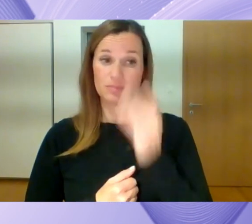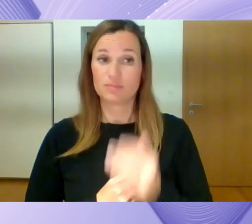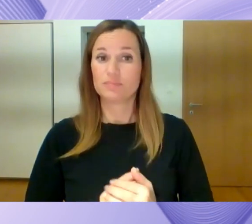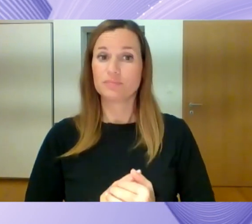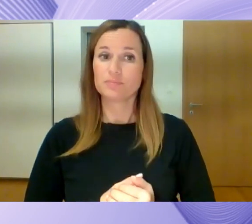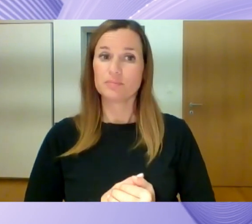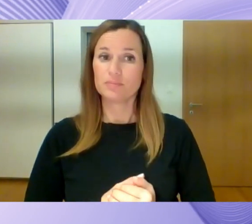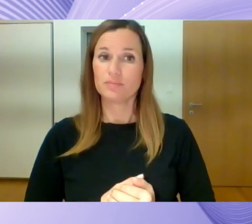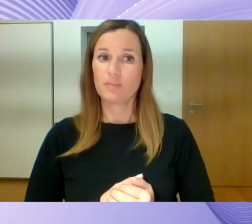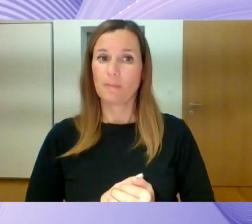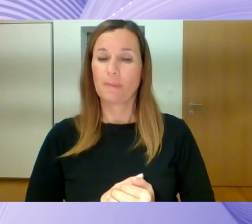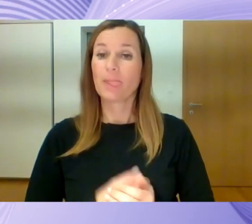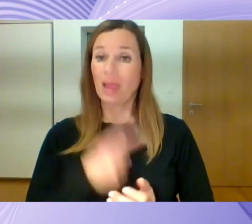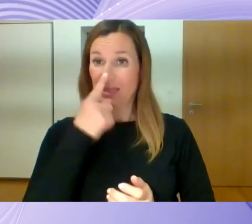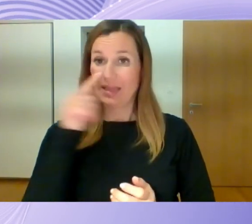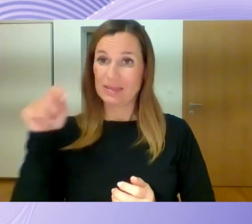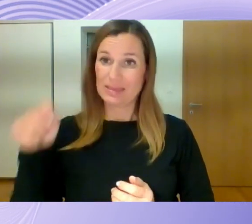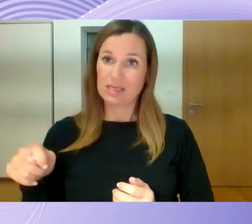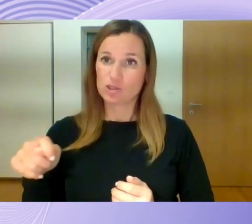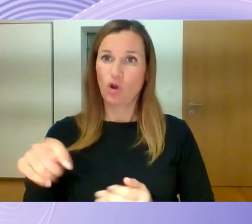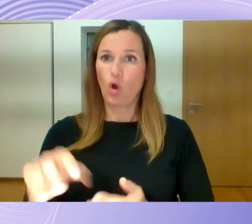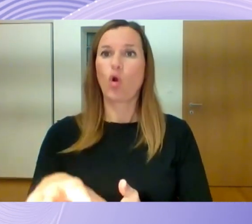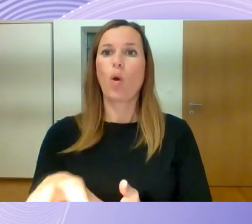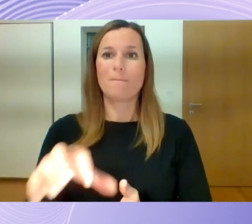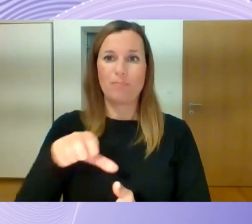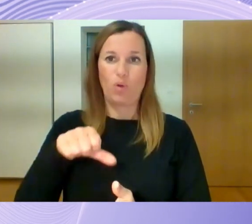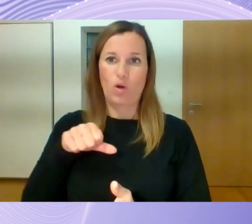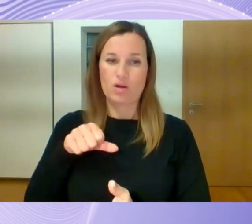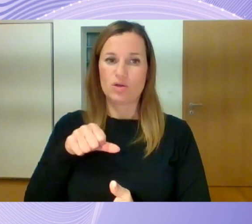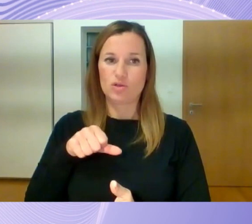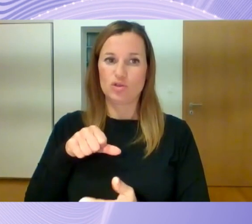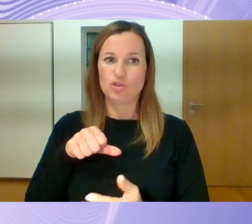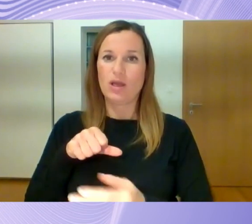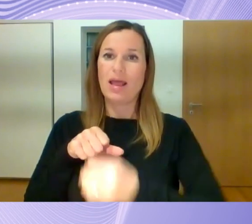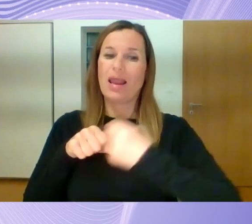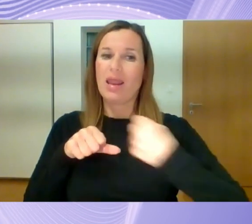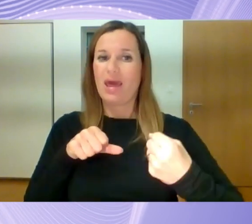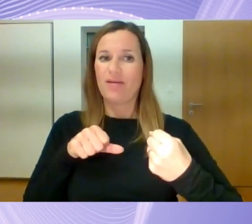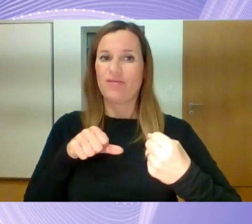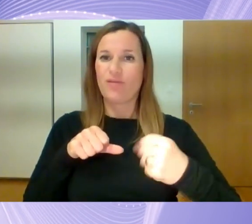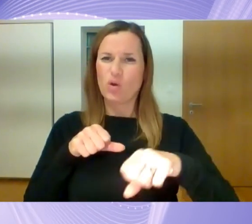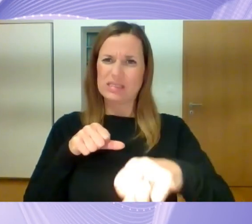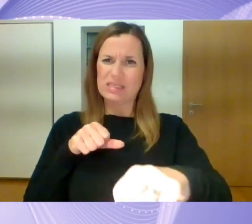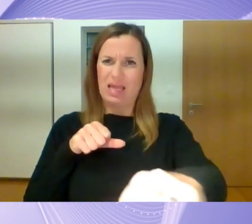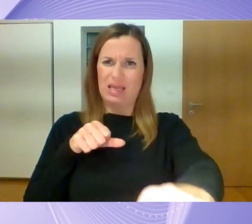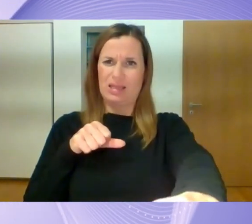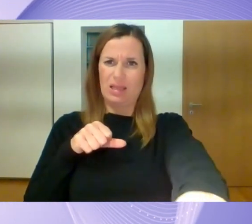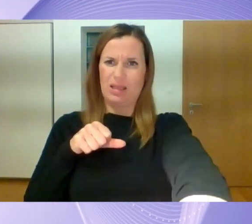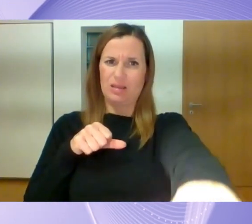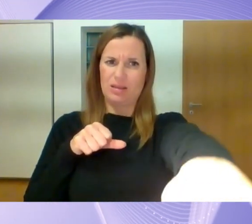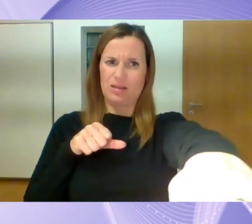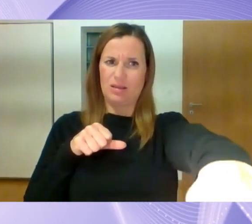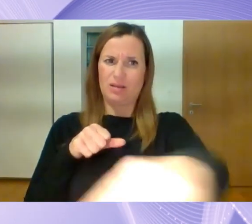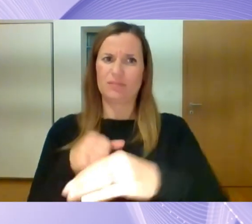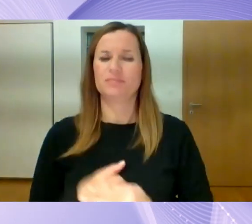Tako, zdaj bomo pa desno nogo lepo skrčili, levo stegen podaljšati, še malo podaljšati, tako